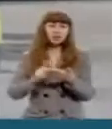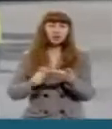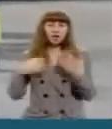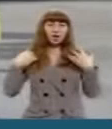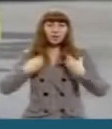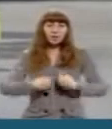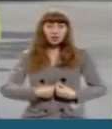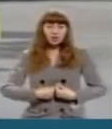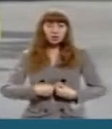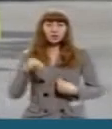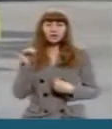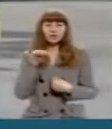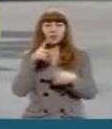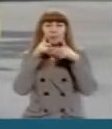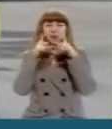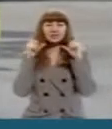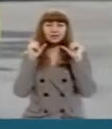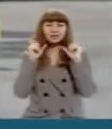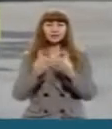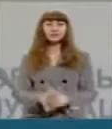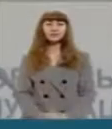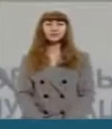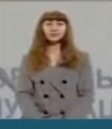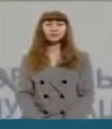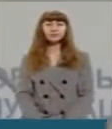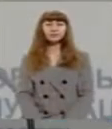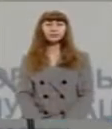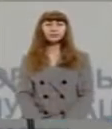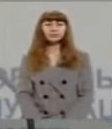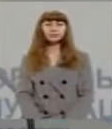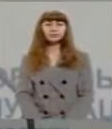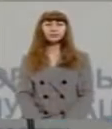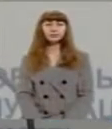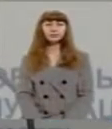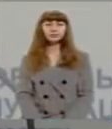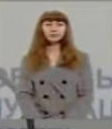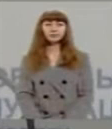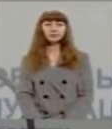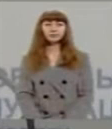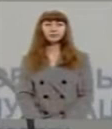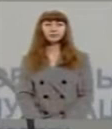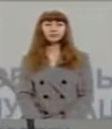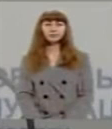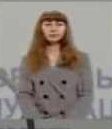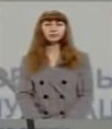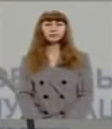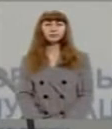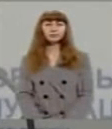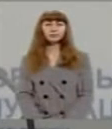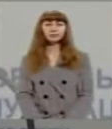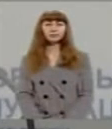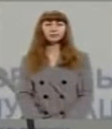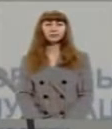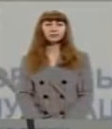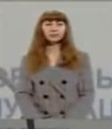жуық адам жатыр. Олардың көбі тамады елдерінен келгендер. Согласно приказу управления здравоохранения. Денсаулық сақтау басқармасының